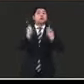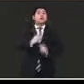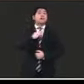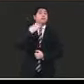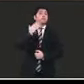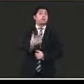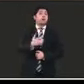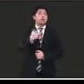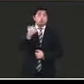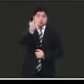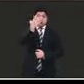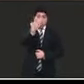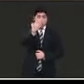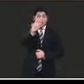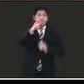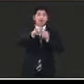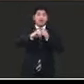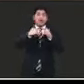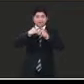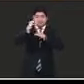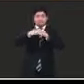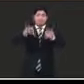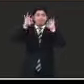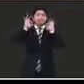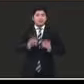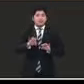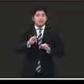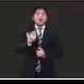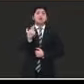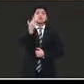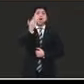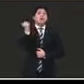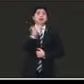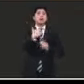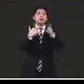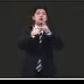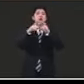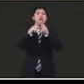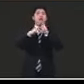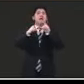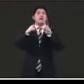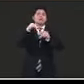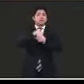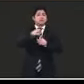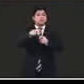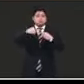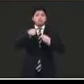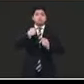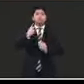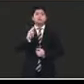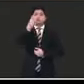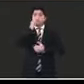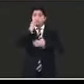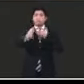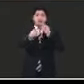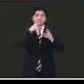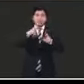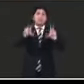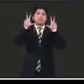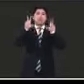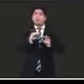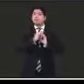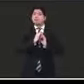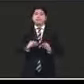4 ve temelini attığımız 7 Cemevi de yine verdiğimiz müjdelerin tamamlayıcısı